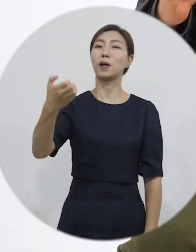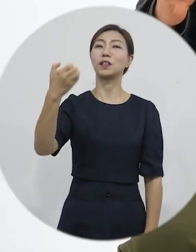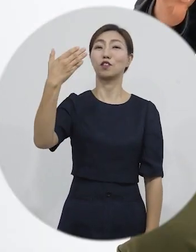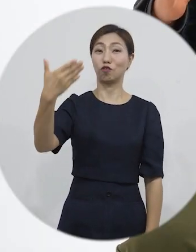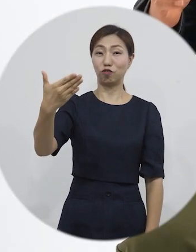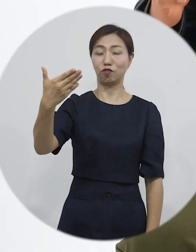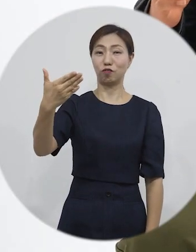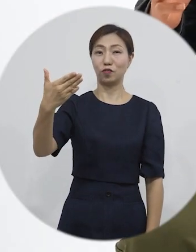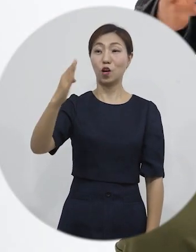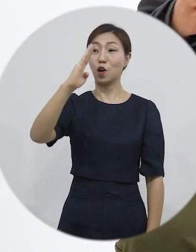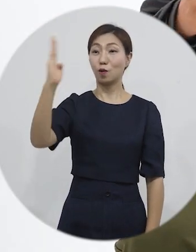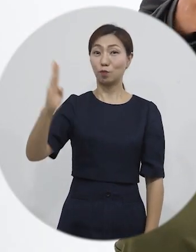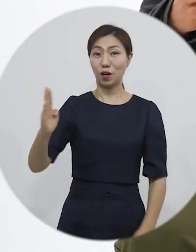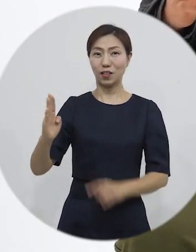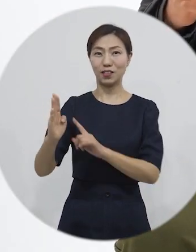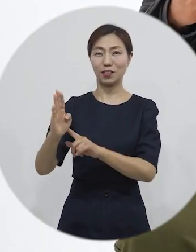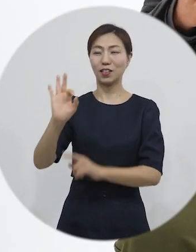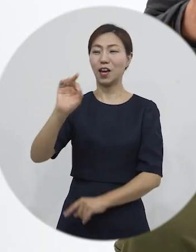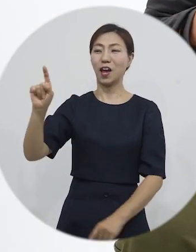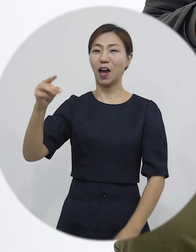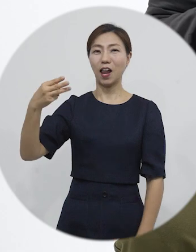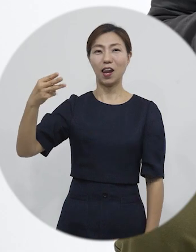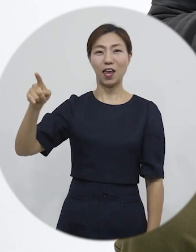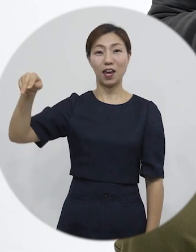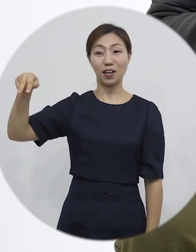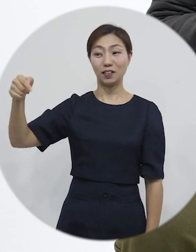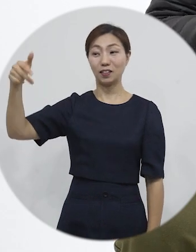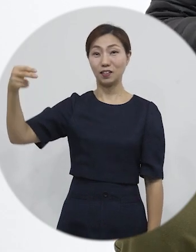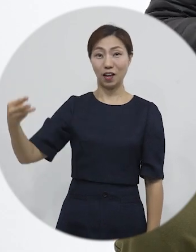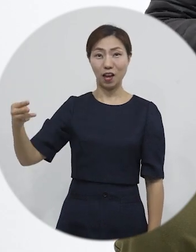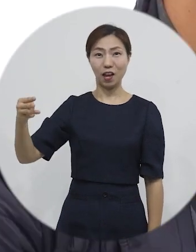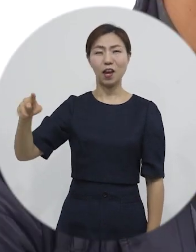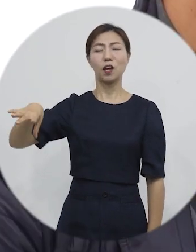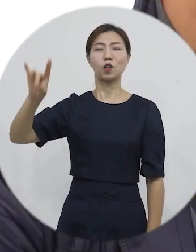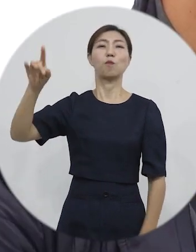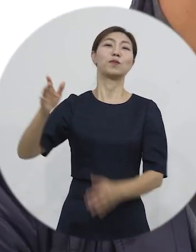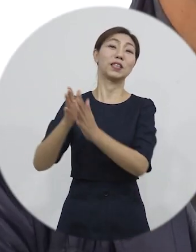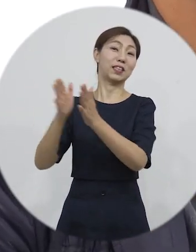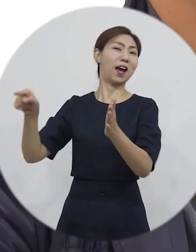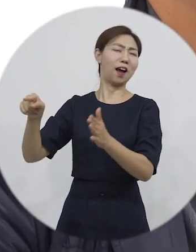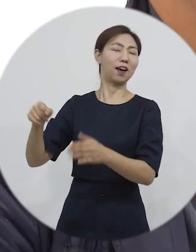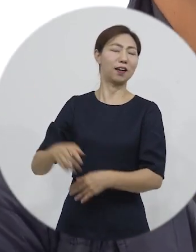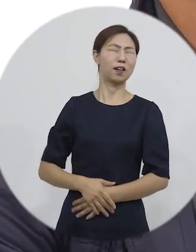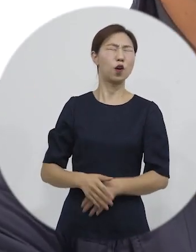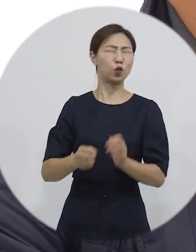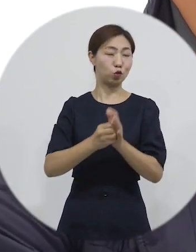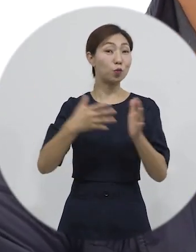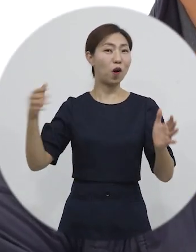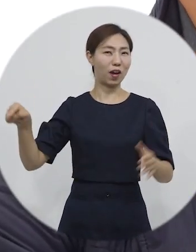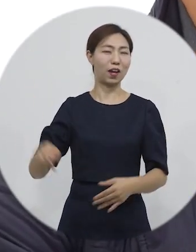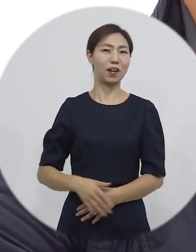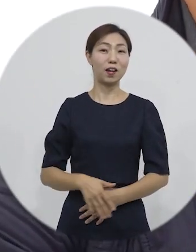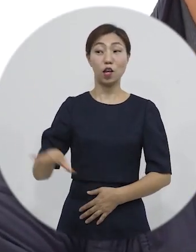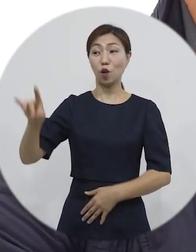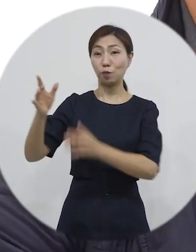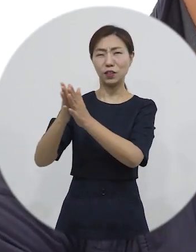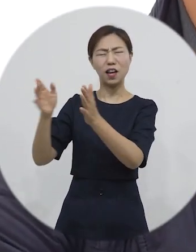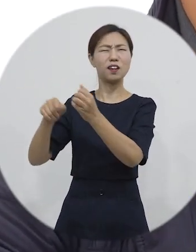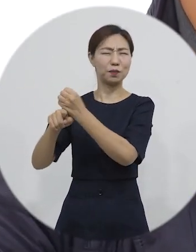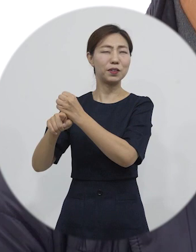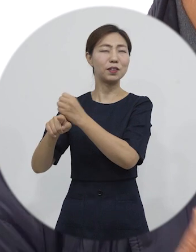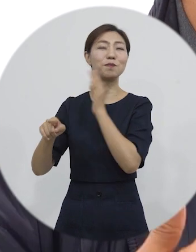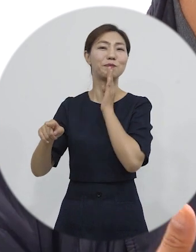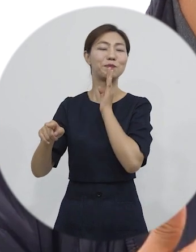포르투 알레그레에서 시작됐다라고 하는 것이 굉장히 유명한 이야기죠. 그런데 사실 이게 기원으로서는 의미가 있을지는